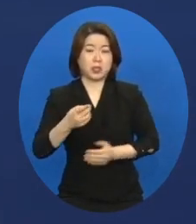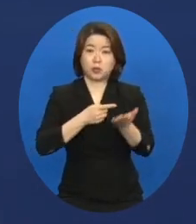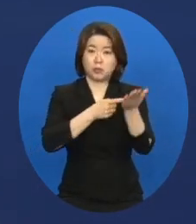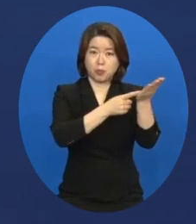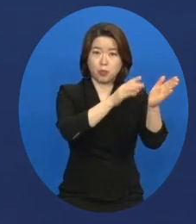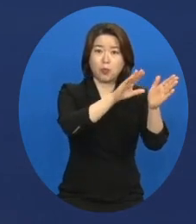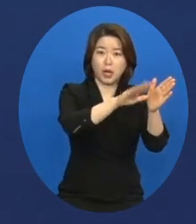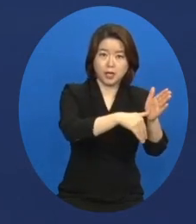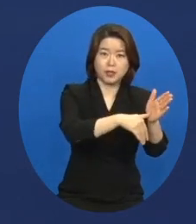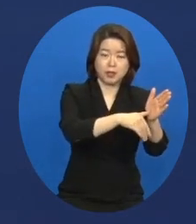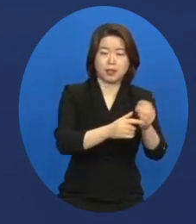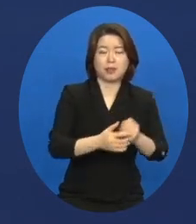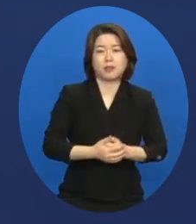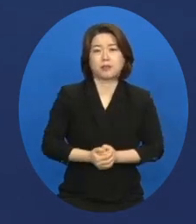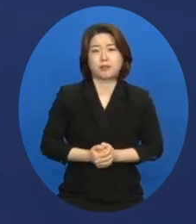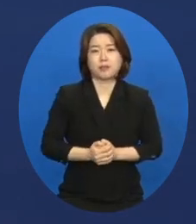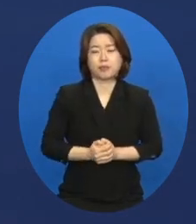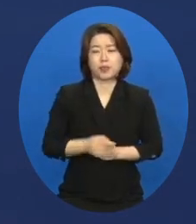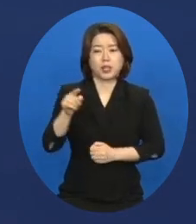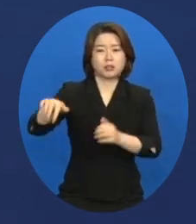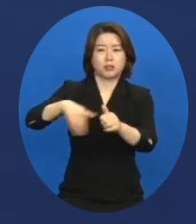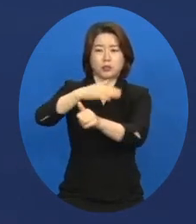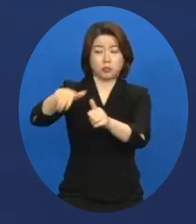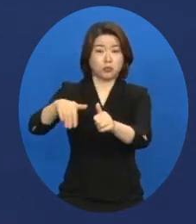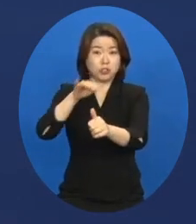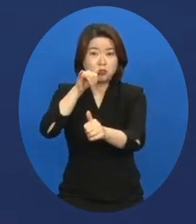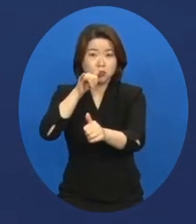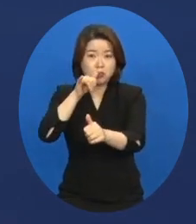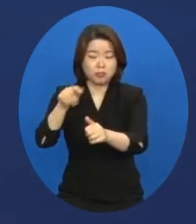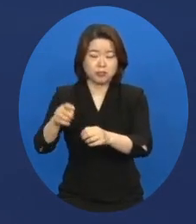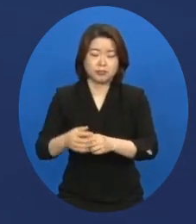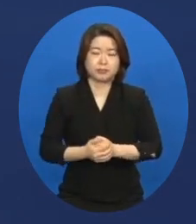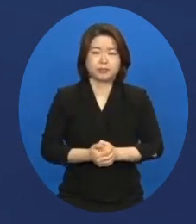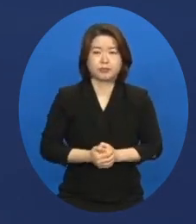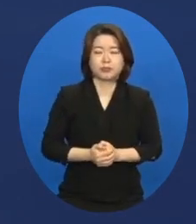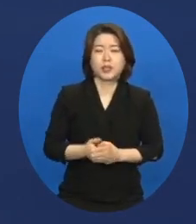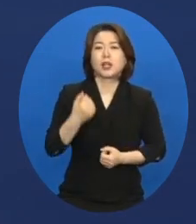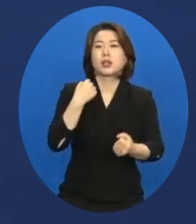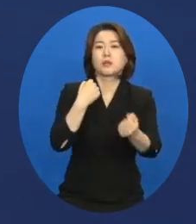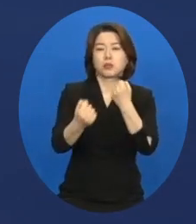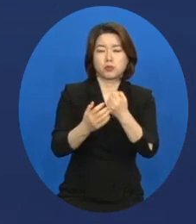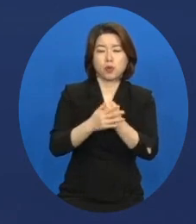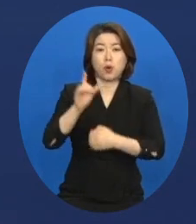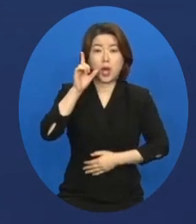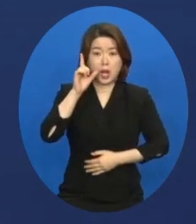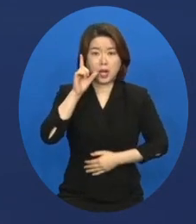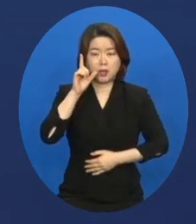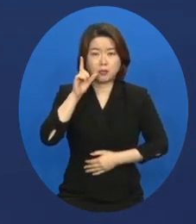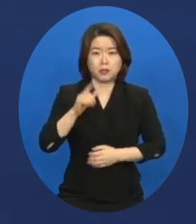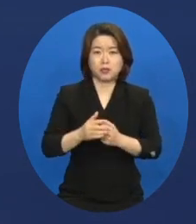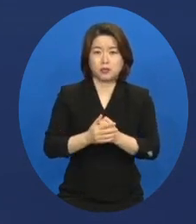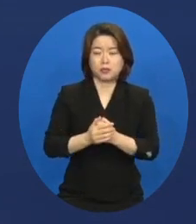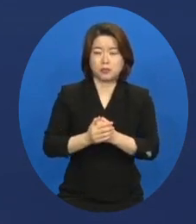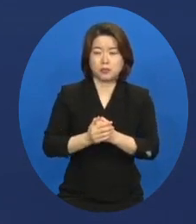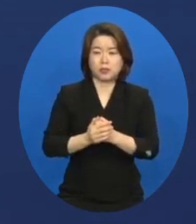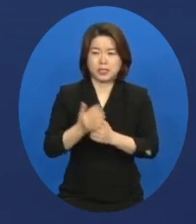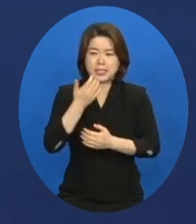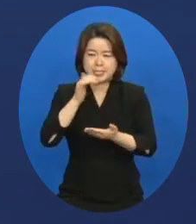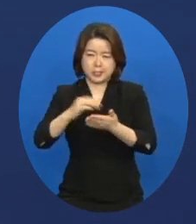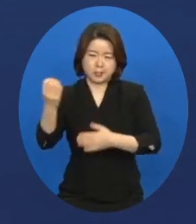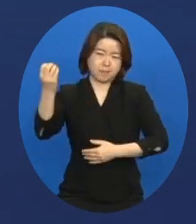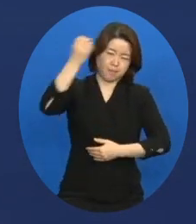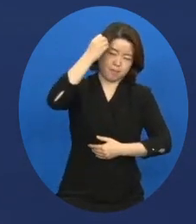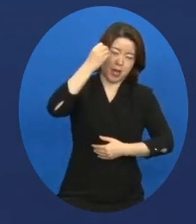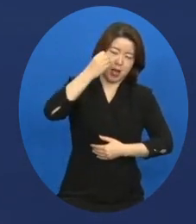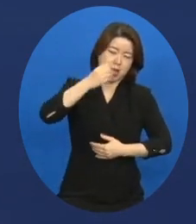때 그 분위기가 있잖아요. 그런데도 갈렙은 돌에 맞아